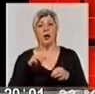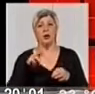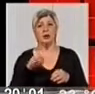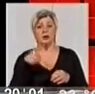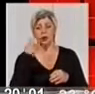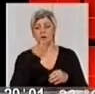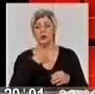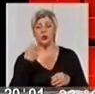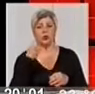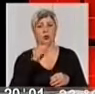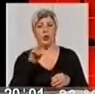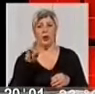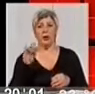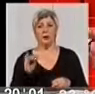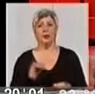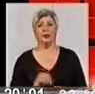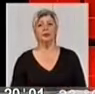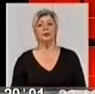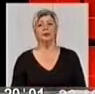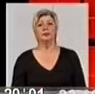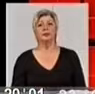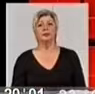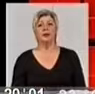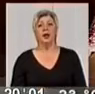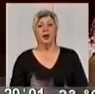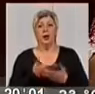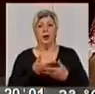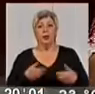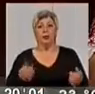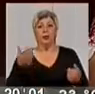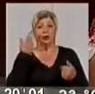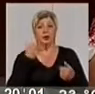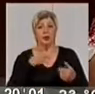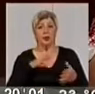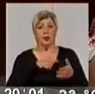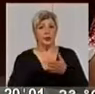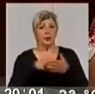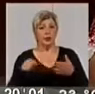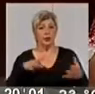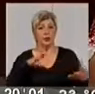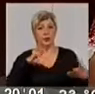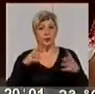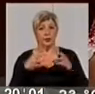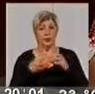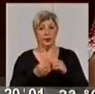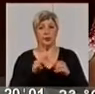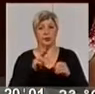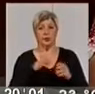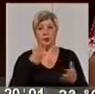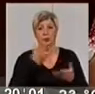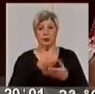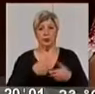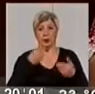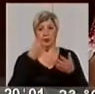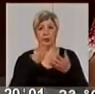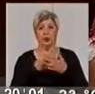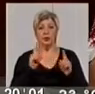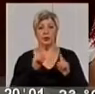індивідуальні, скажімо так. Вони з року рік не повторюються. Ми, коли підводимо підсумки, скажімо, цієї оздоровчої кампанії, то ми бачимо, що діти за кордоном у